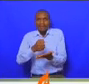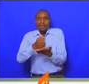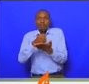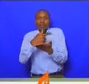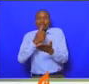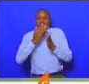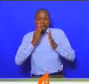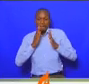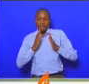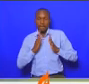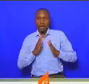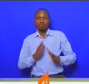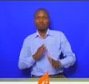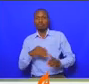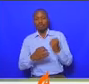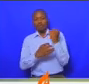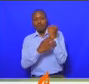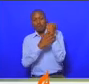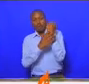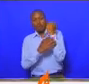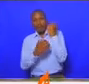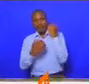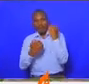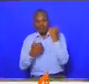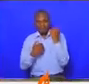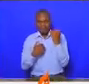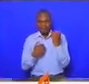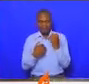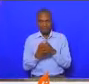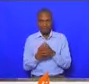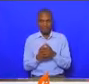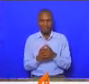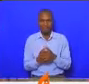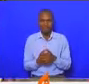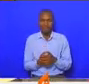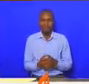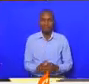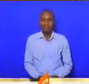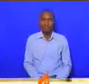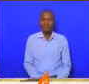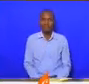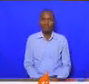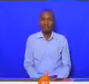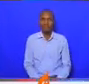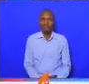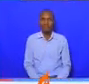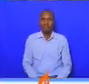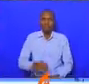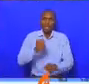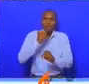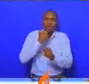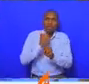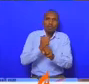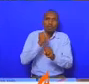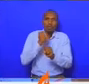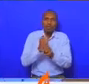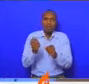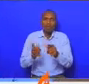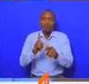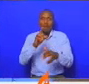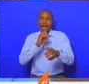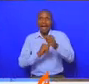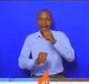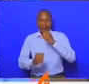mange kainebu na Harvest Festival. It's an event that we do once in a year,